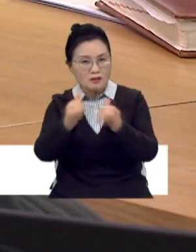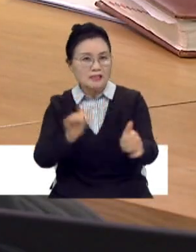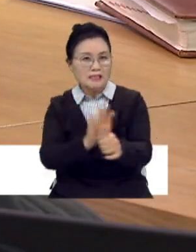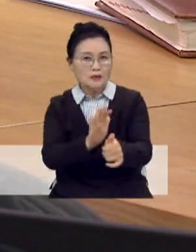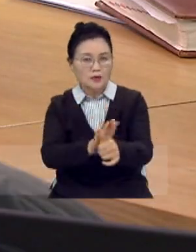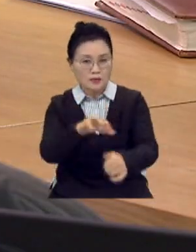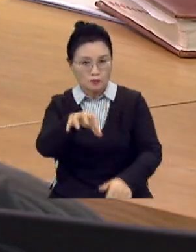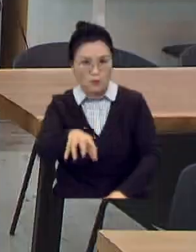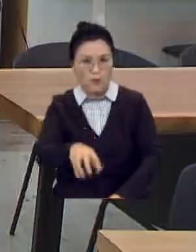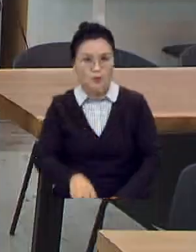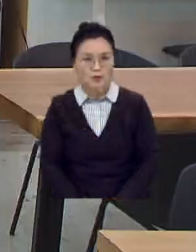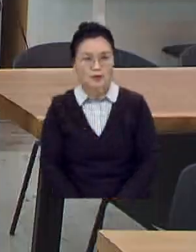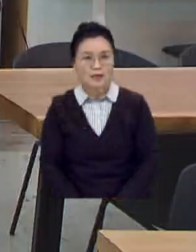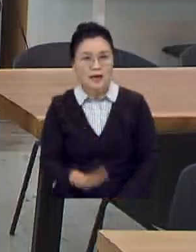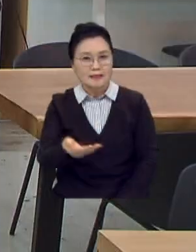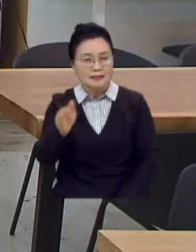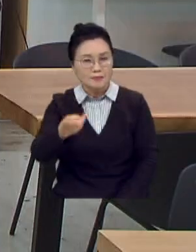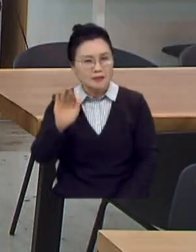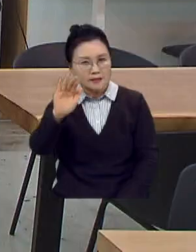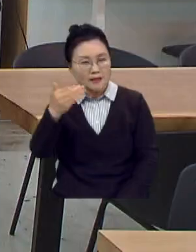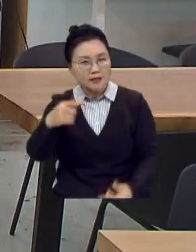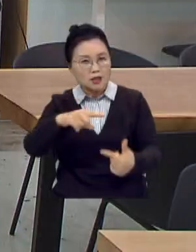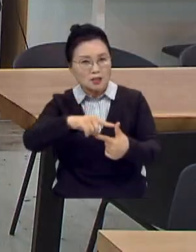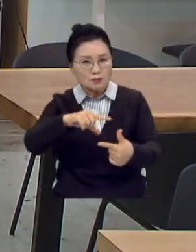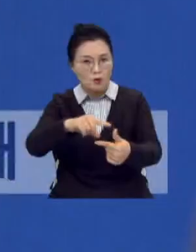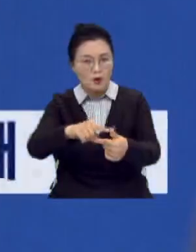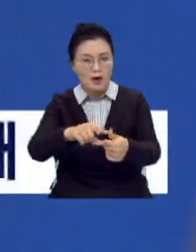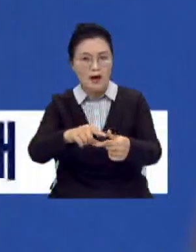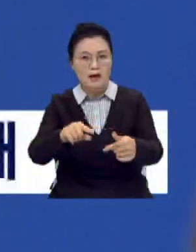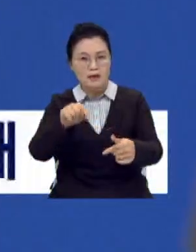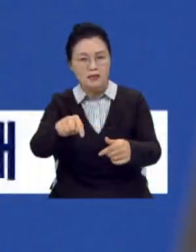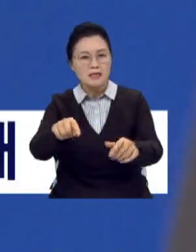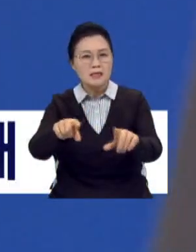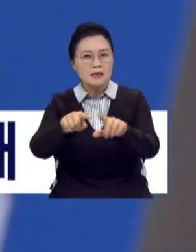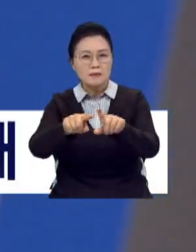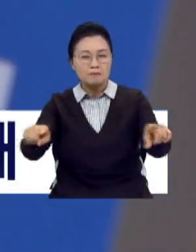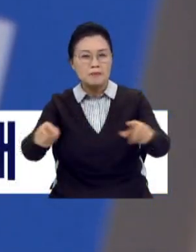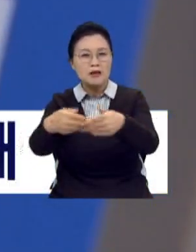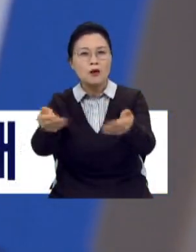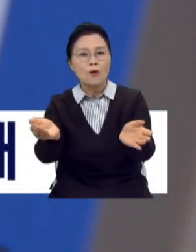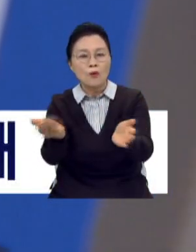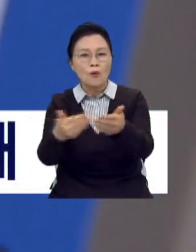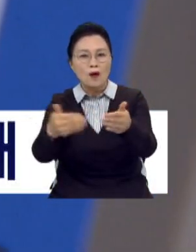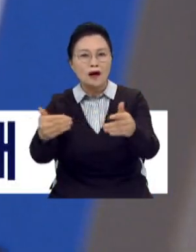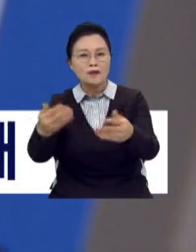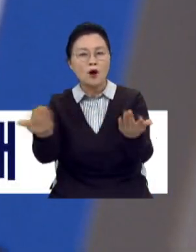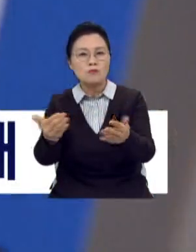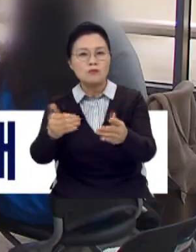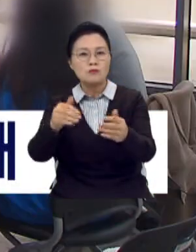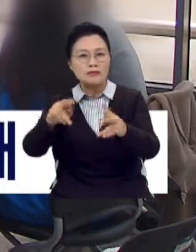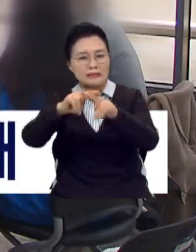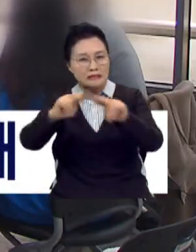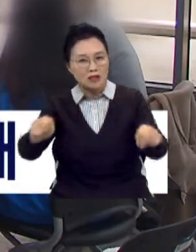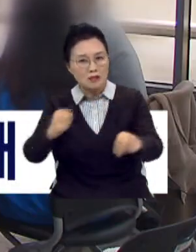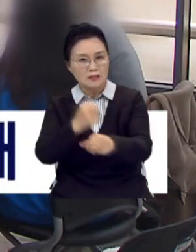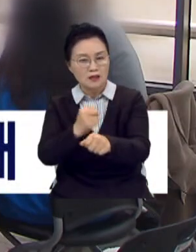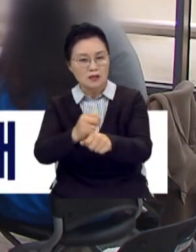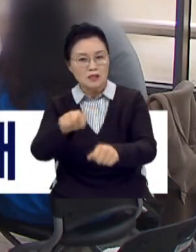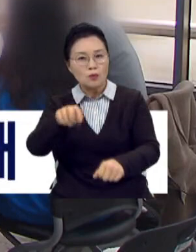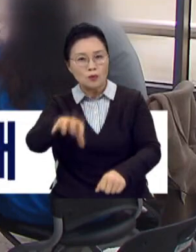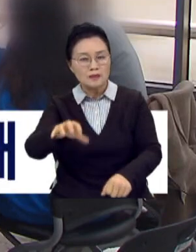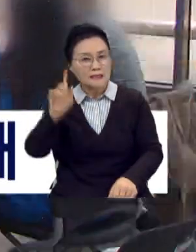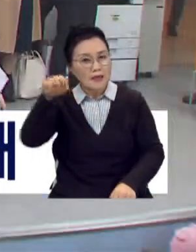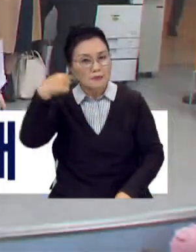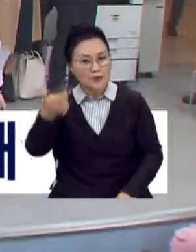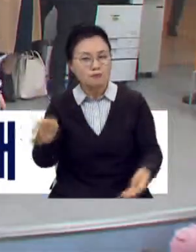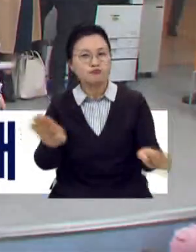지원하는 공간입니다 하지만 최근 경남도가 민관업무 지원센터들 정리에 나서면서 이곳은 다음 달 문을